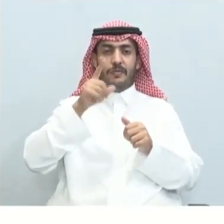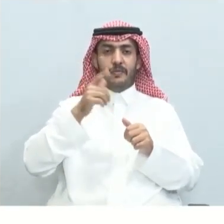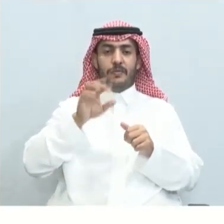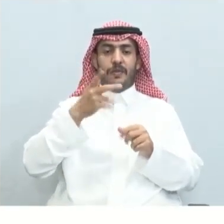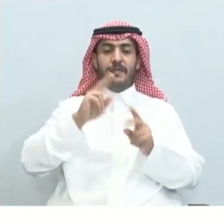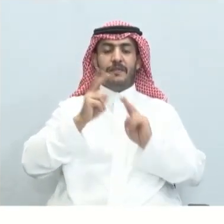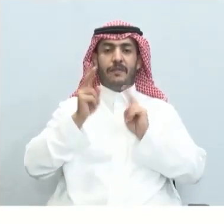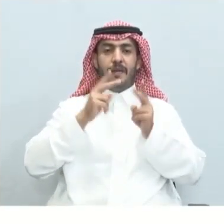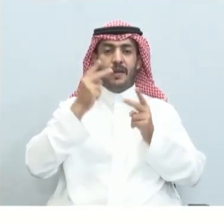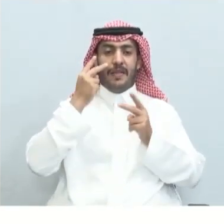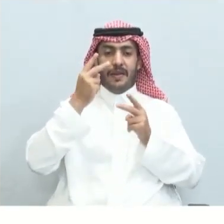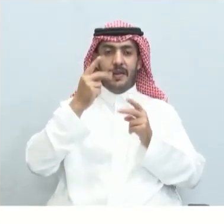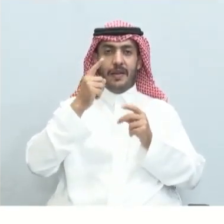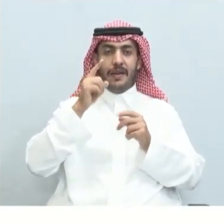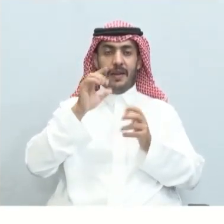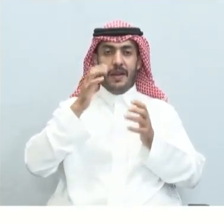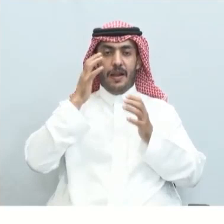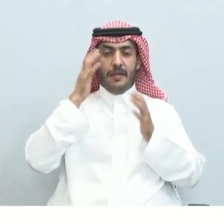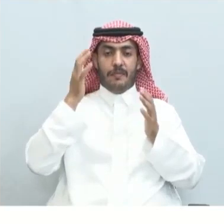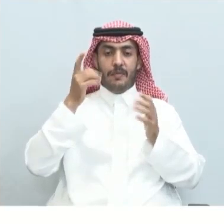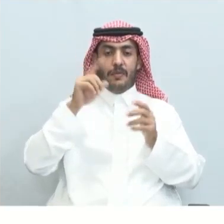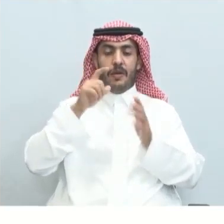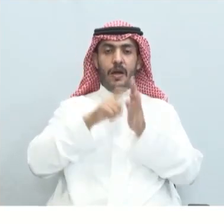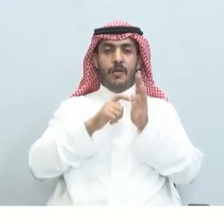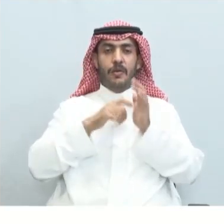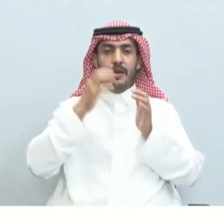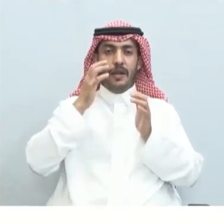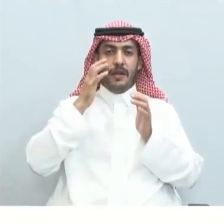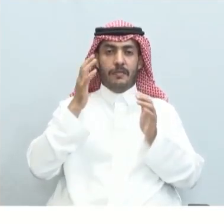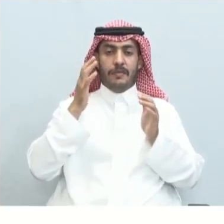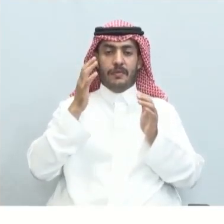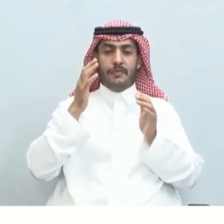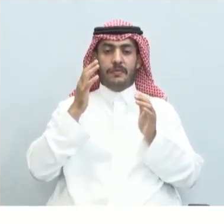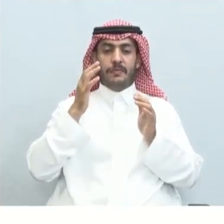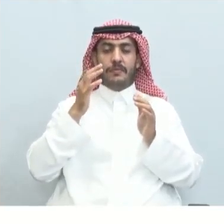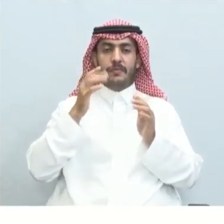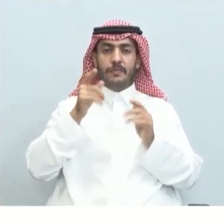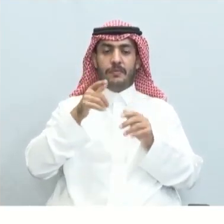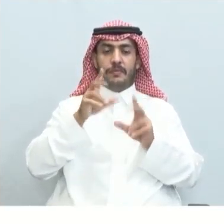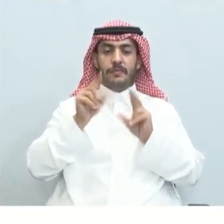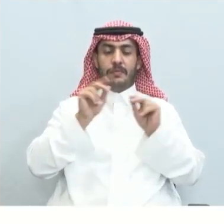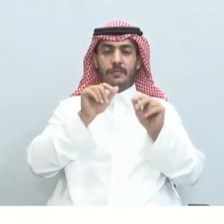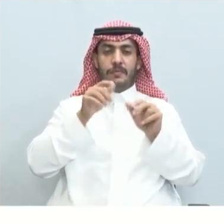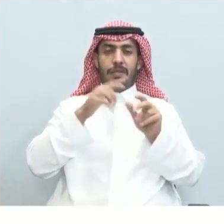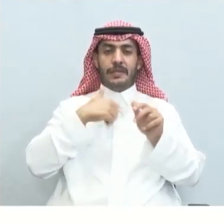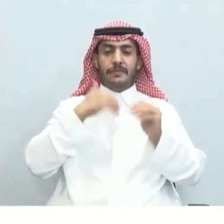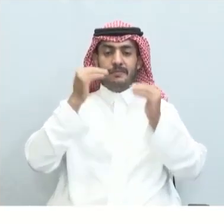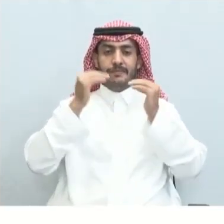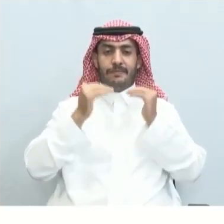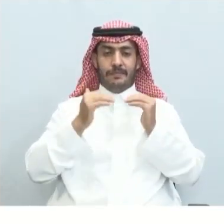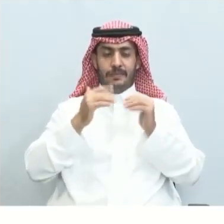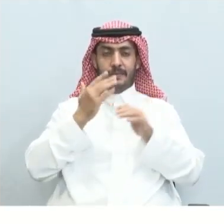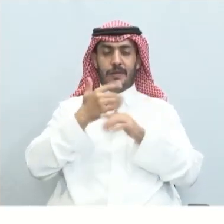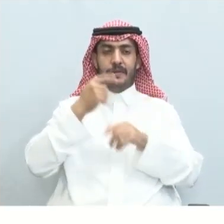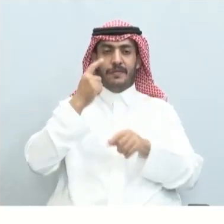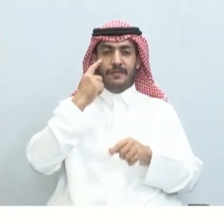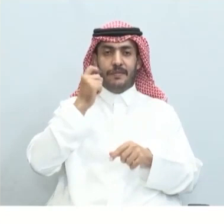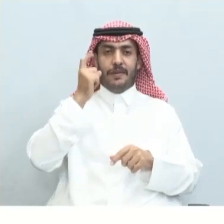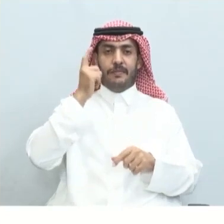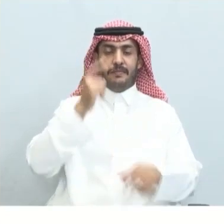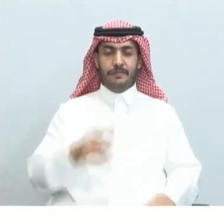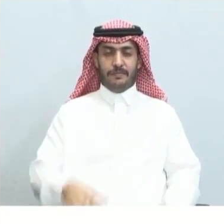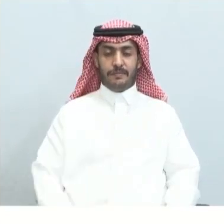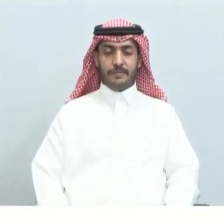ما الفرق بين النظريه العلميه والقانون العلمي وذكر مثال لكل منهما حتى نفهمه